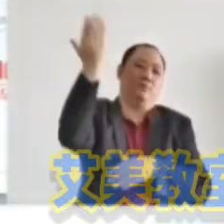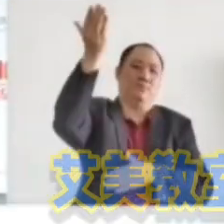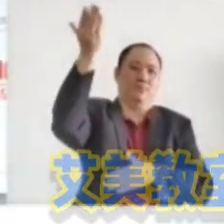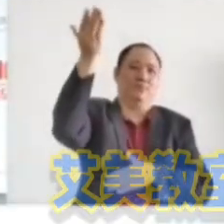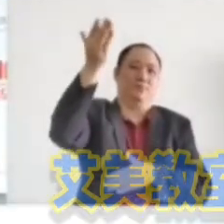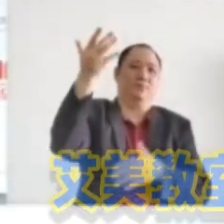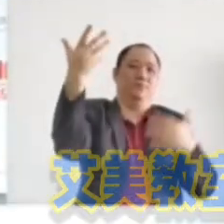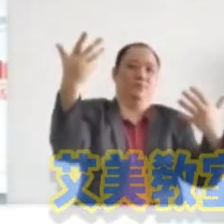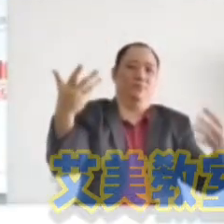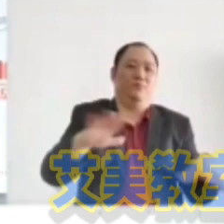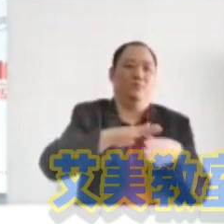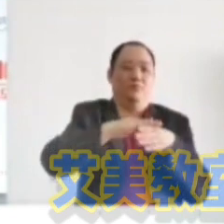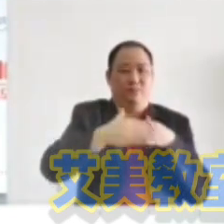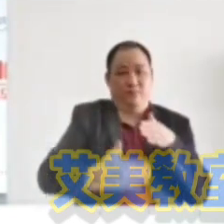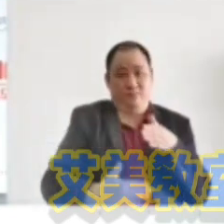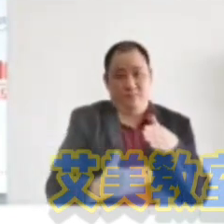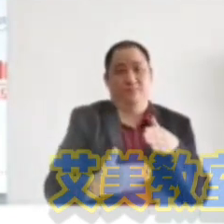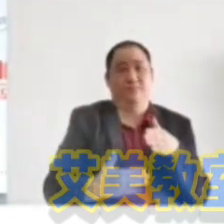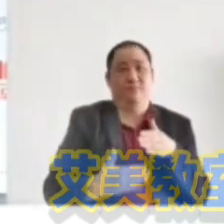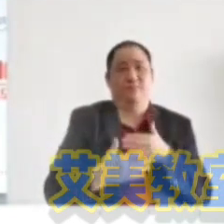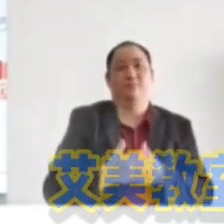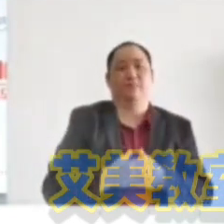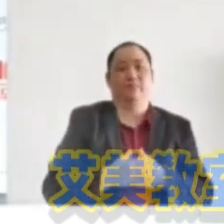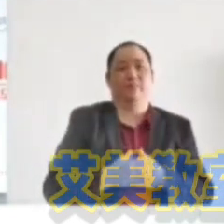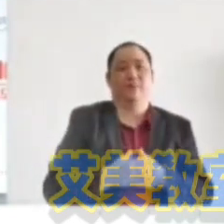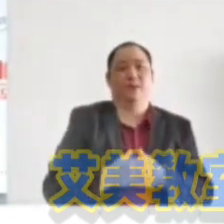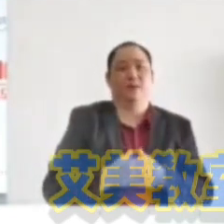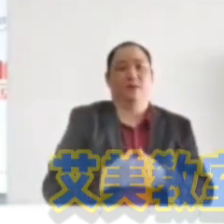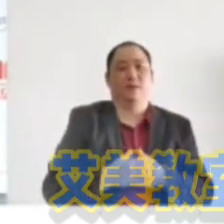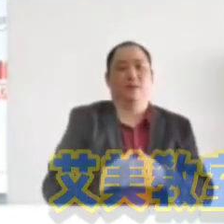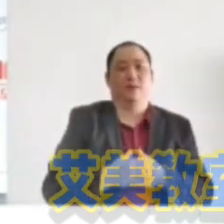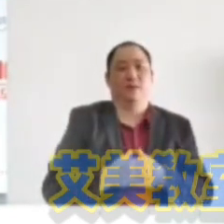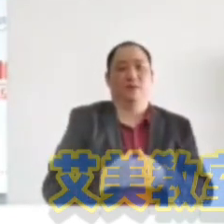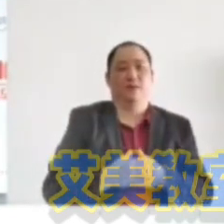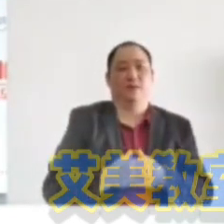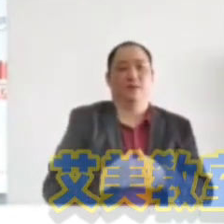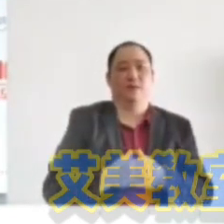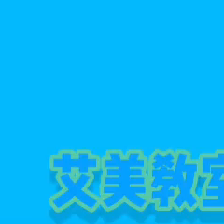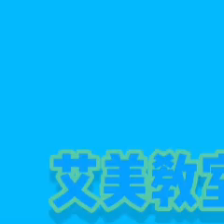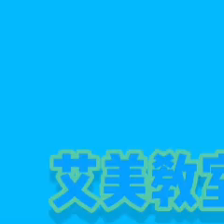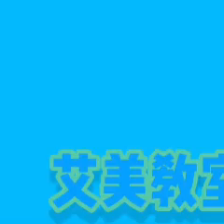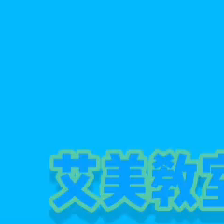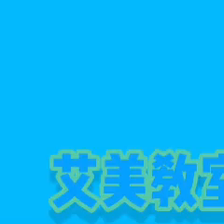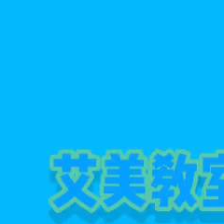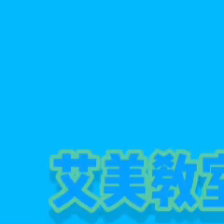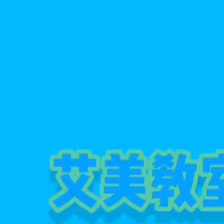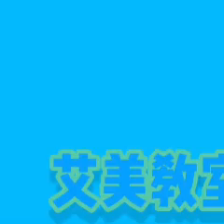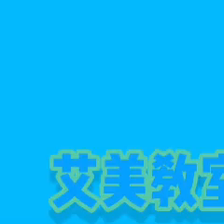大家记得 HIM， 你就记得怎样去分享 Hemoglobin 了 ，OK？